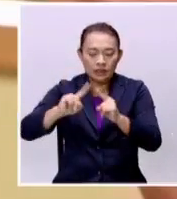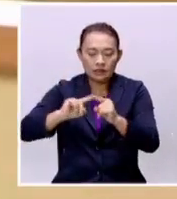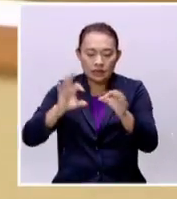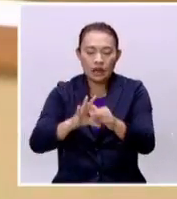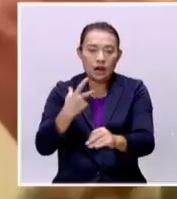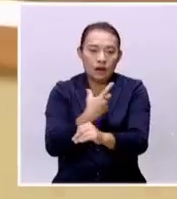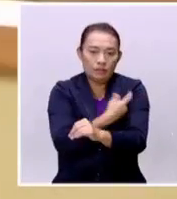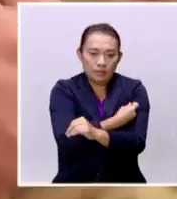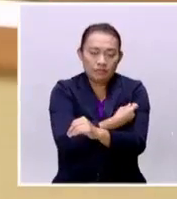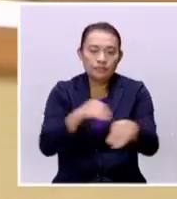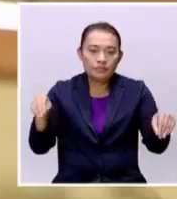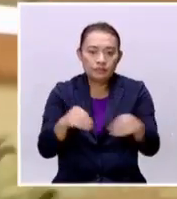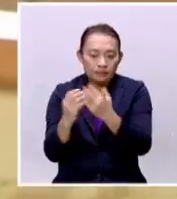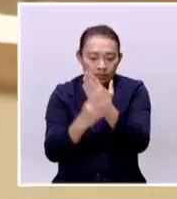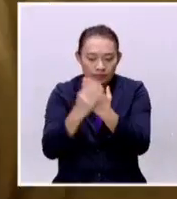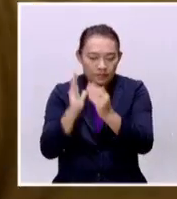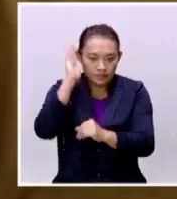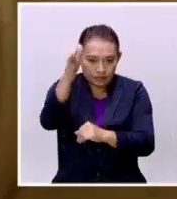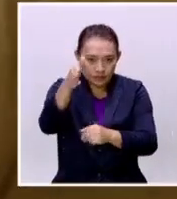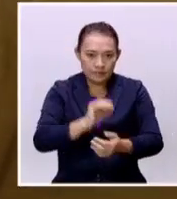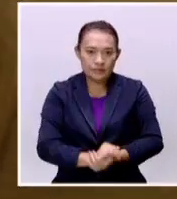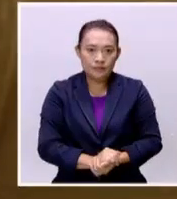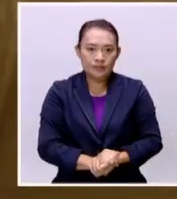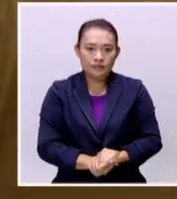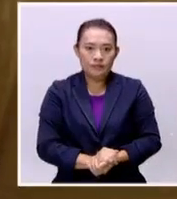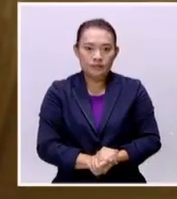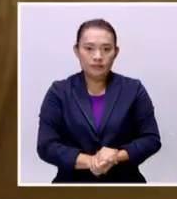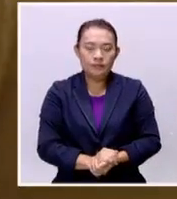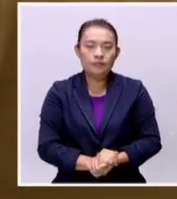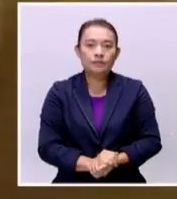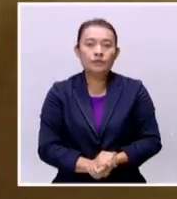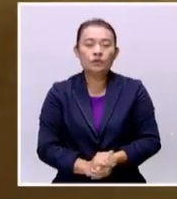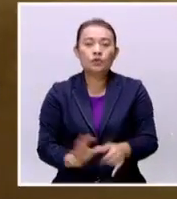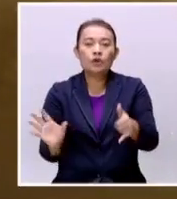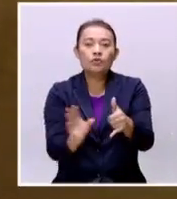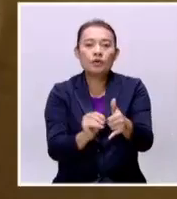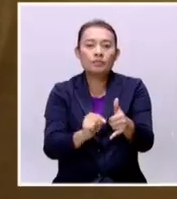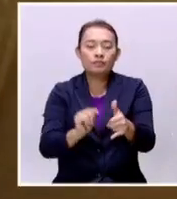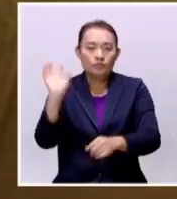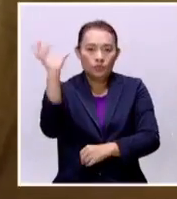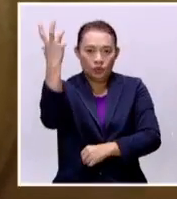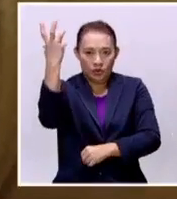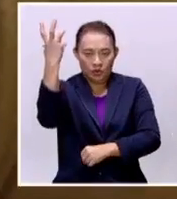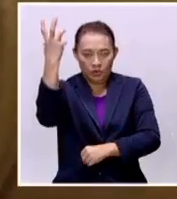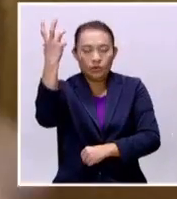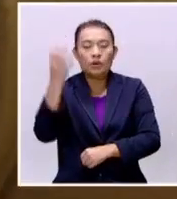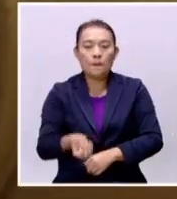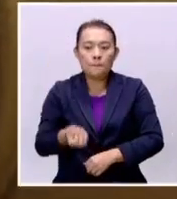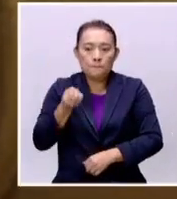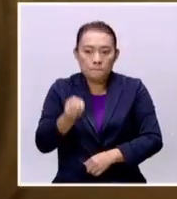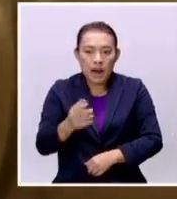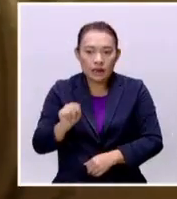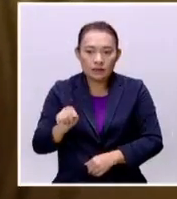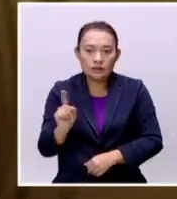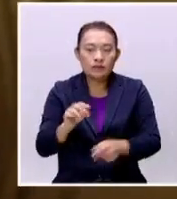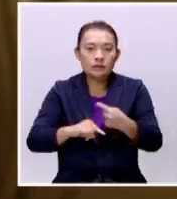ไม่กี่สัปดาห์ข้างหน้านี้นะคะส่วนภาพรวมของจำนวนผู้ติดเชื้อโควิดทั่วโลกค่ะคุณผู้ชมคะยังพุ่งสูงอย่างต่อเนื่